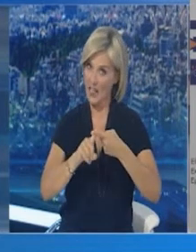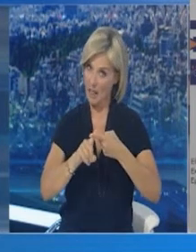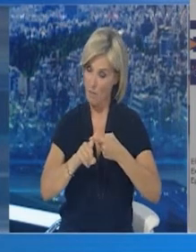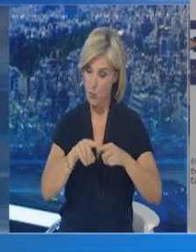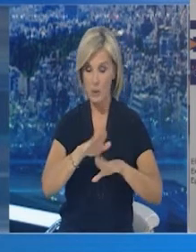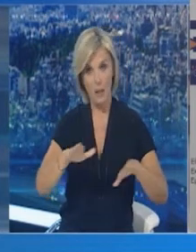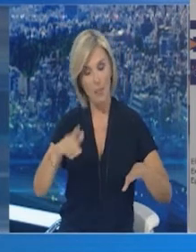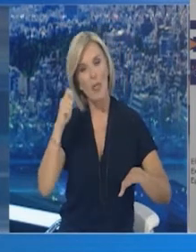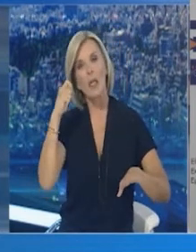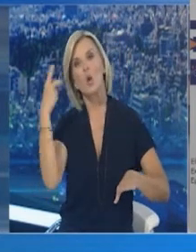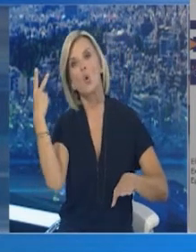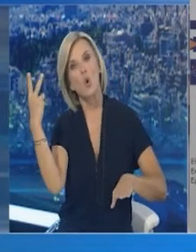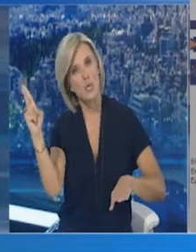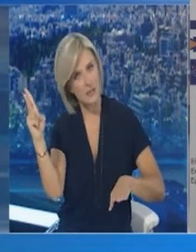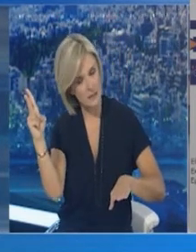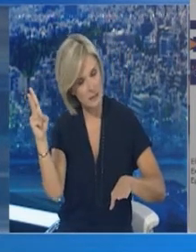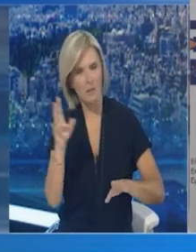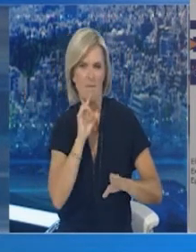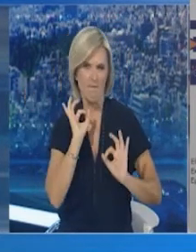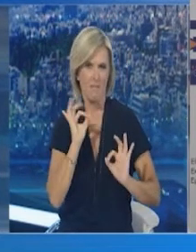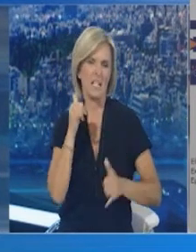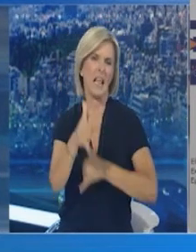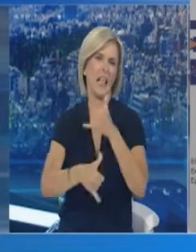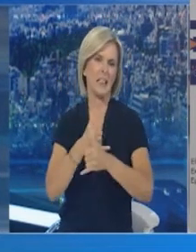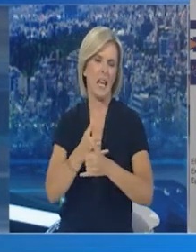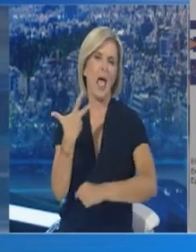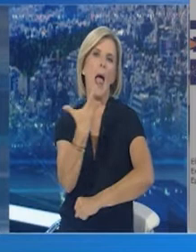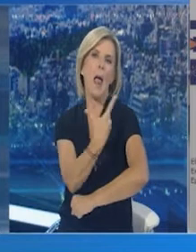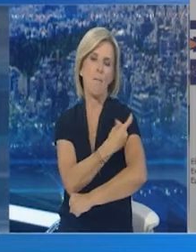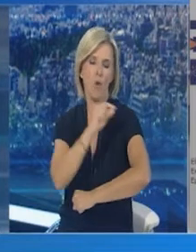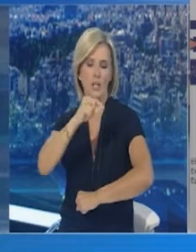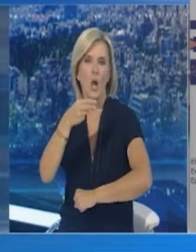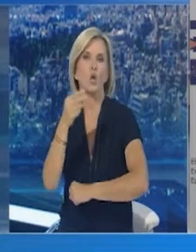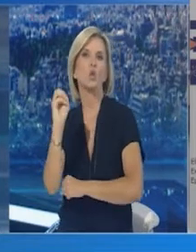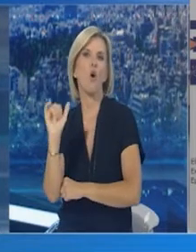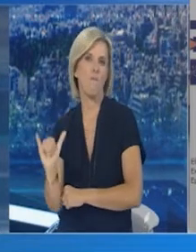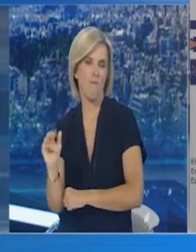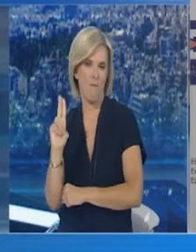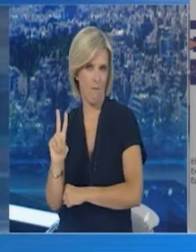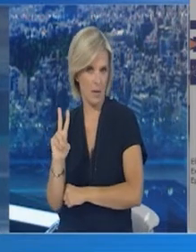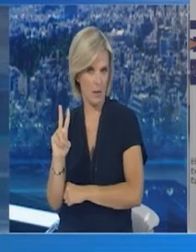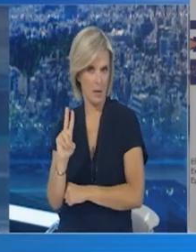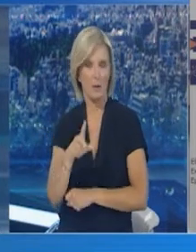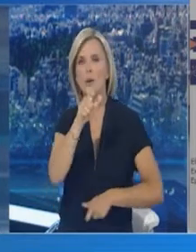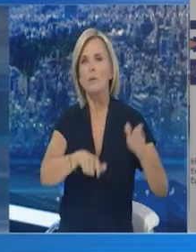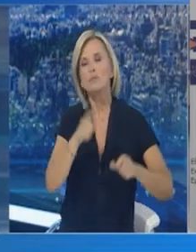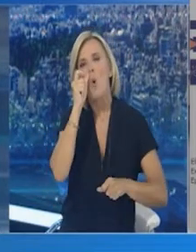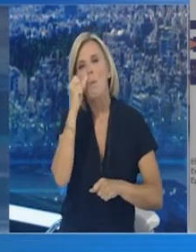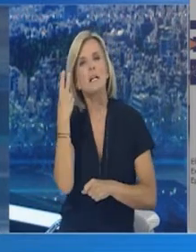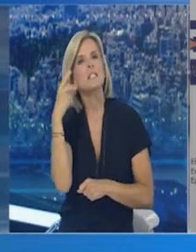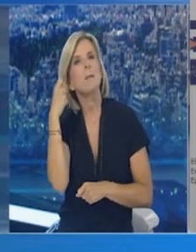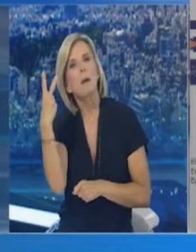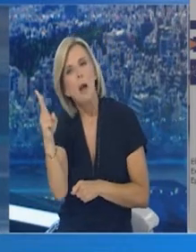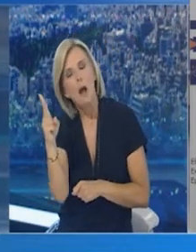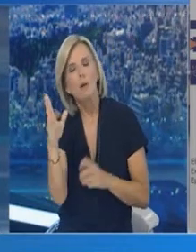μπορούν να το κλείσουν από την πλατφόρμα εμβόλιο.gov.gr με κωδικούς TaxisNet. Οποιοδήποτε από τους γονείς ανήκει στην ίδια